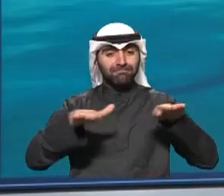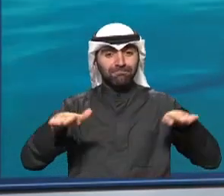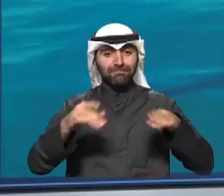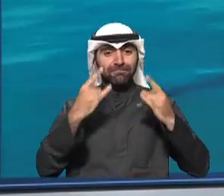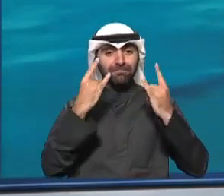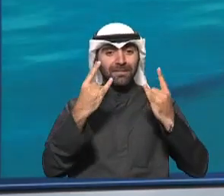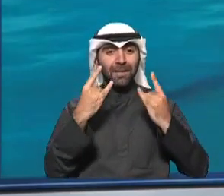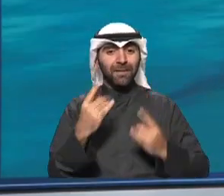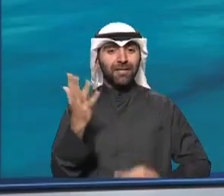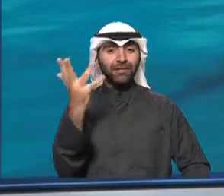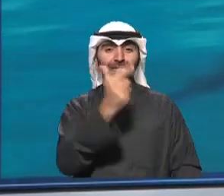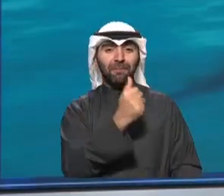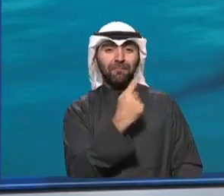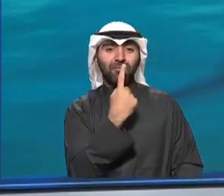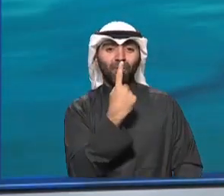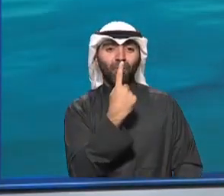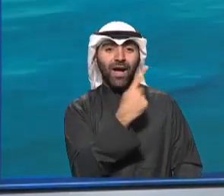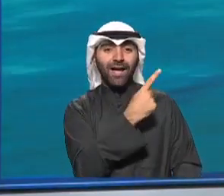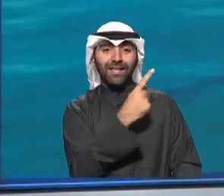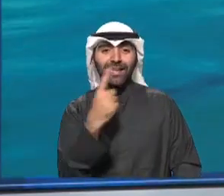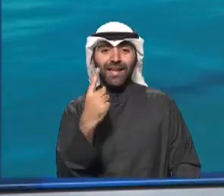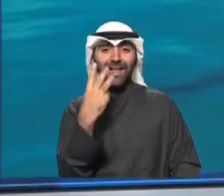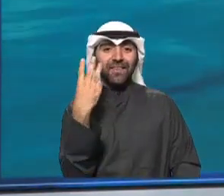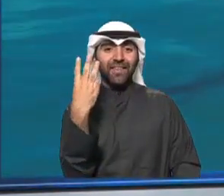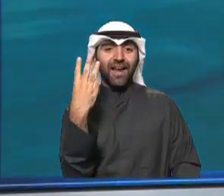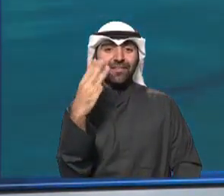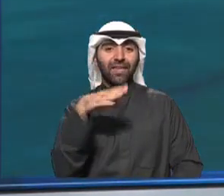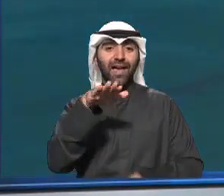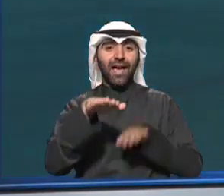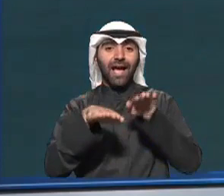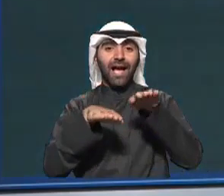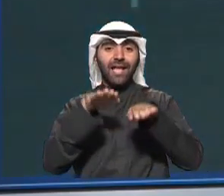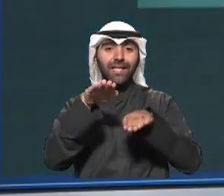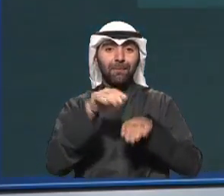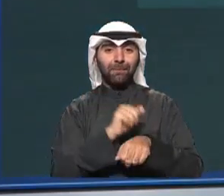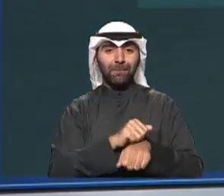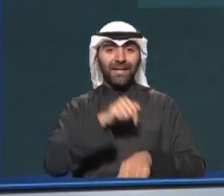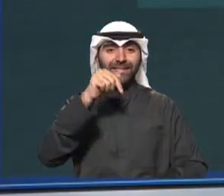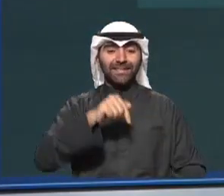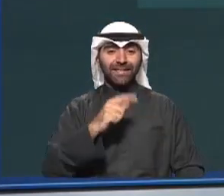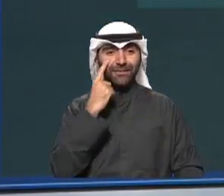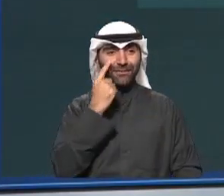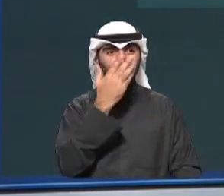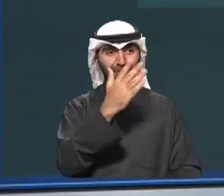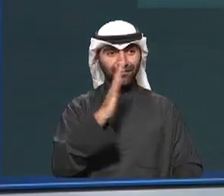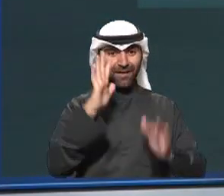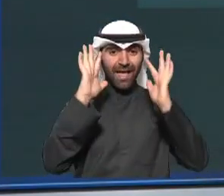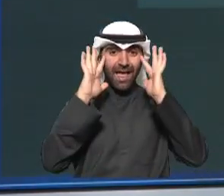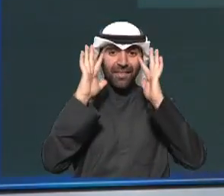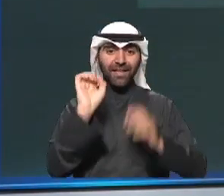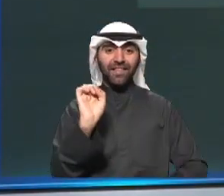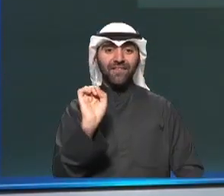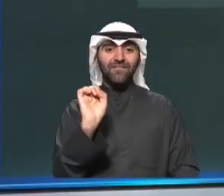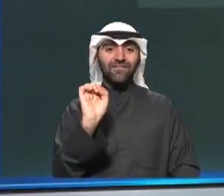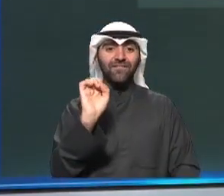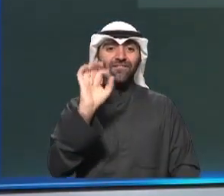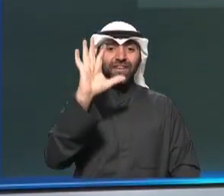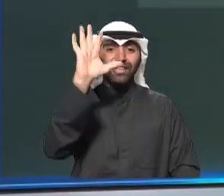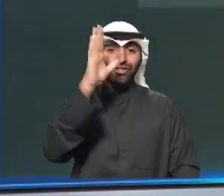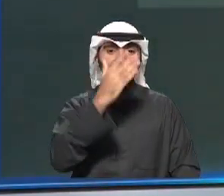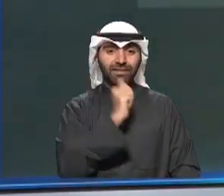فترات الحمل اللي تكون فيها تيارات الماي قوية. المواقيت بإذن الله حسب التوقيت المحلي لمدينة الكويت، موعد أذان الفير